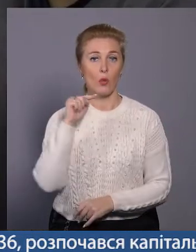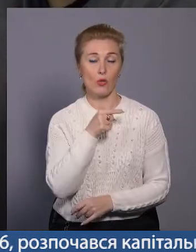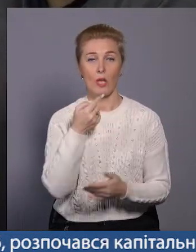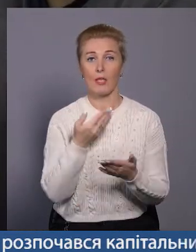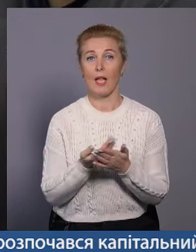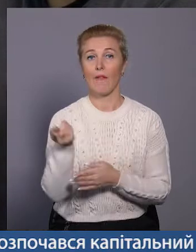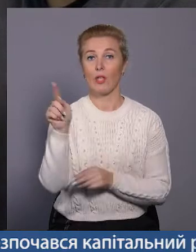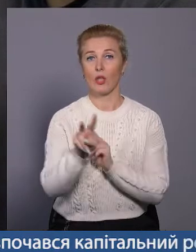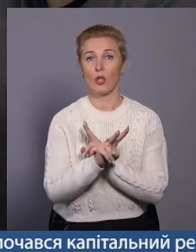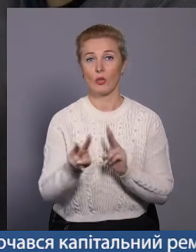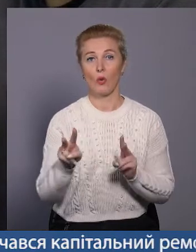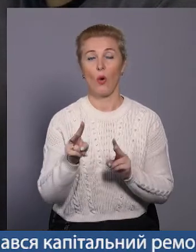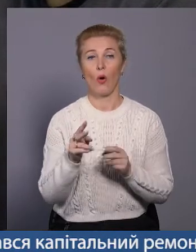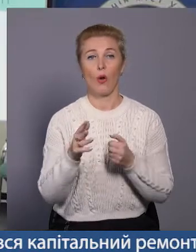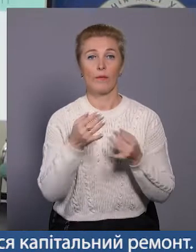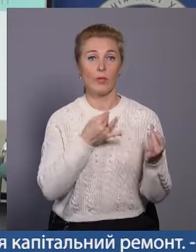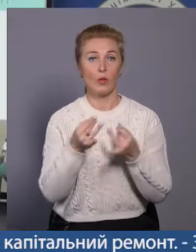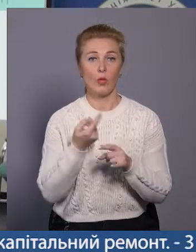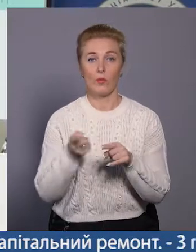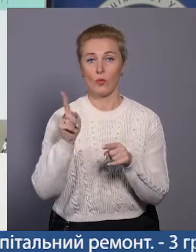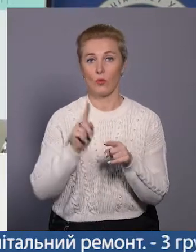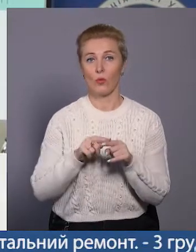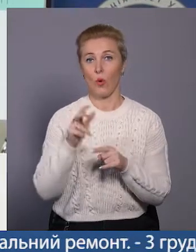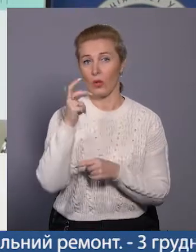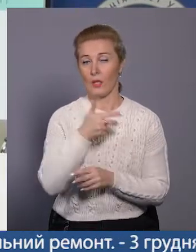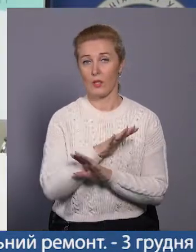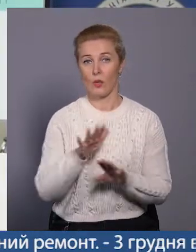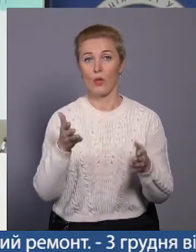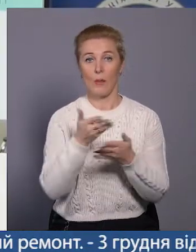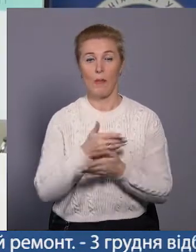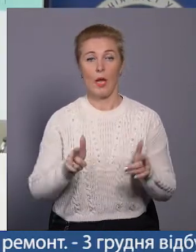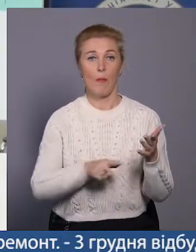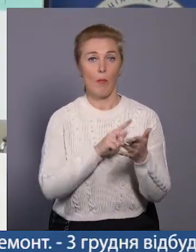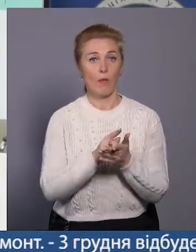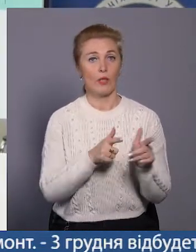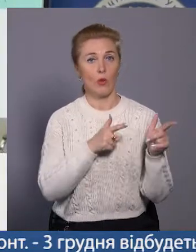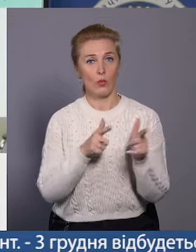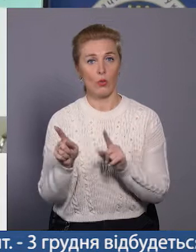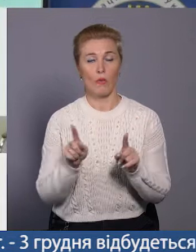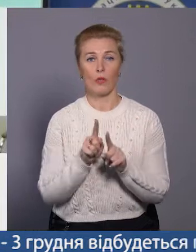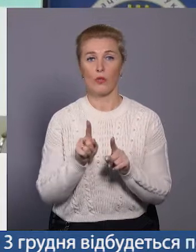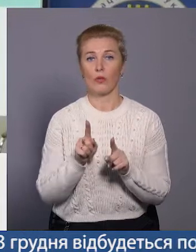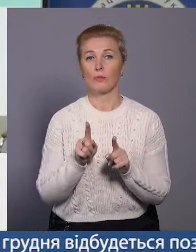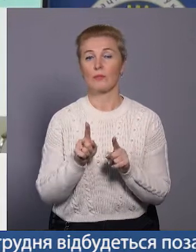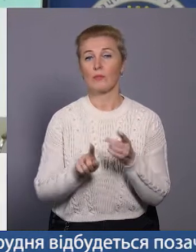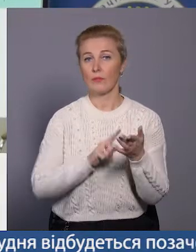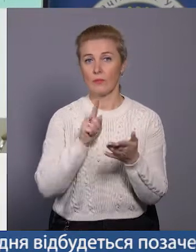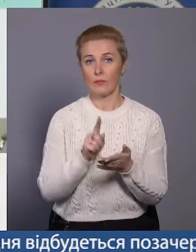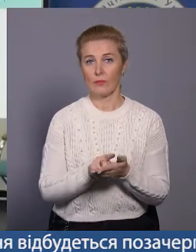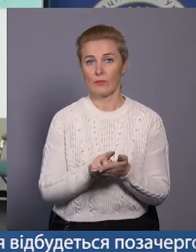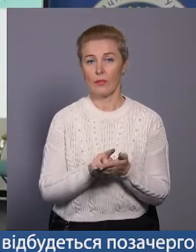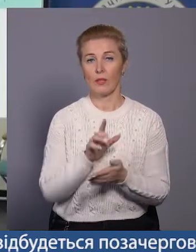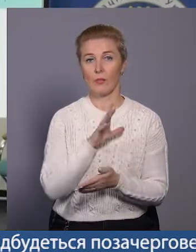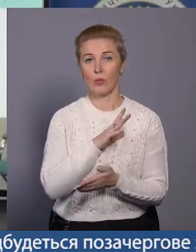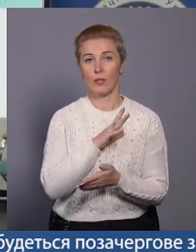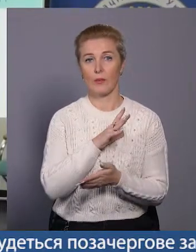тих, хто ставився до цього скептично. Ми повинні бути готові до того, що заходи енергоефективності – це повинні бути такими базовою галочкою,